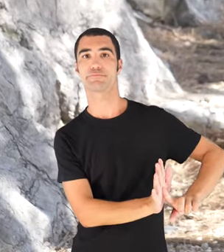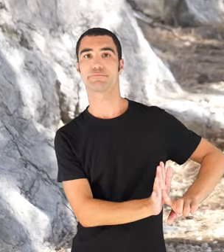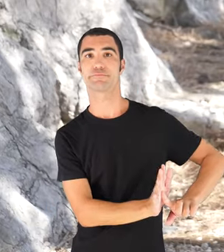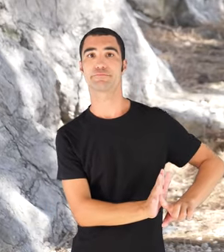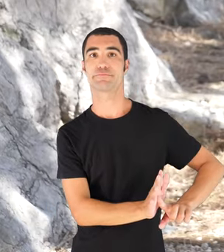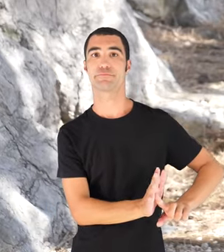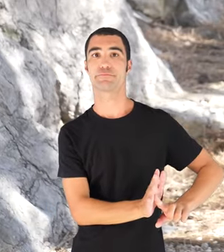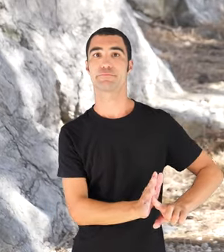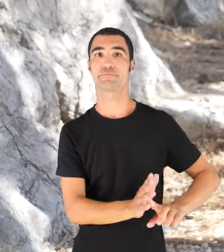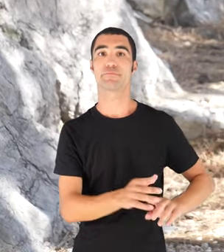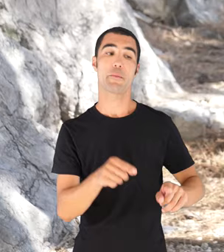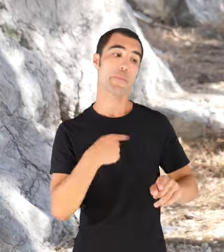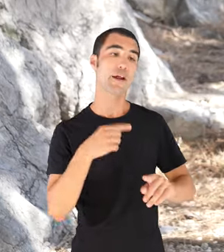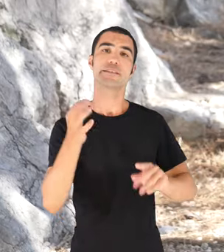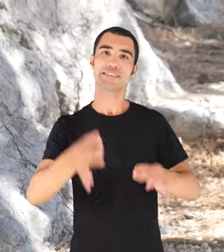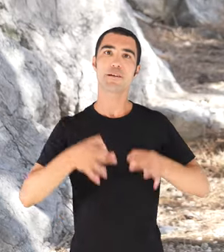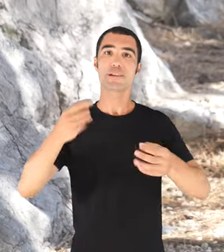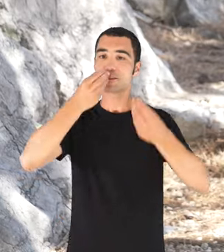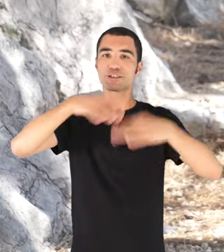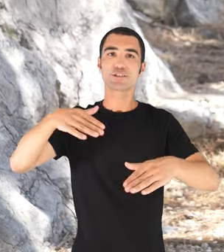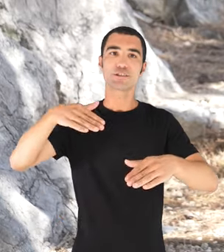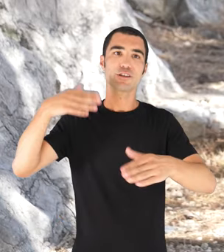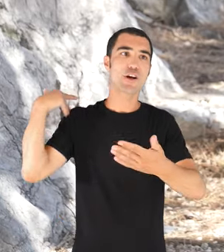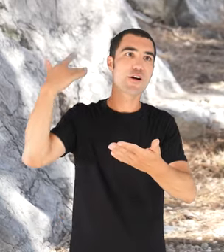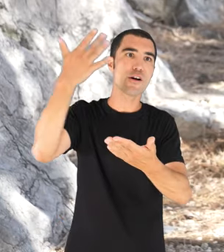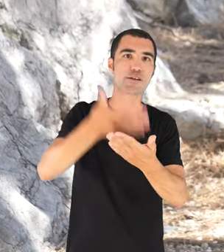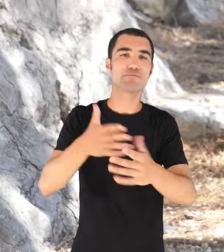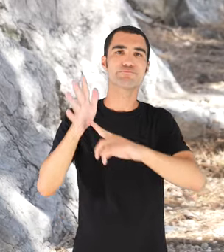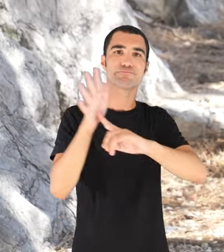però sí que sempre ens hem com a posat a un costat